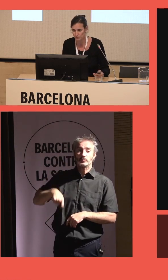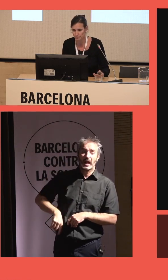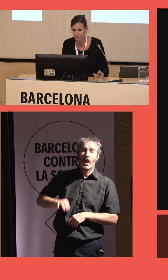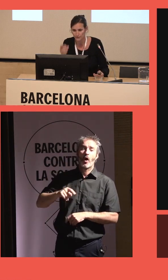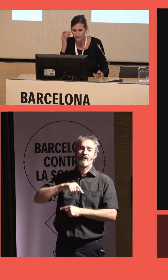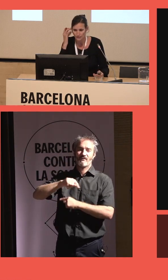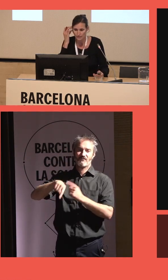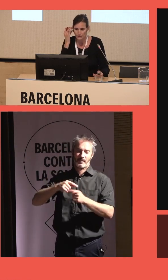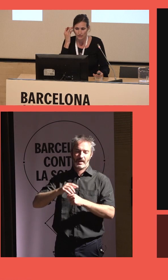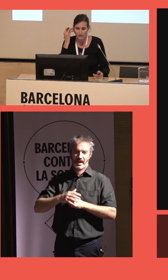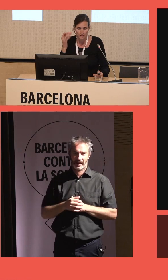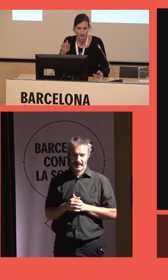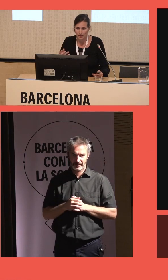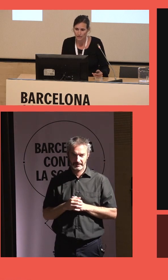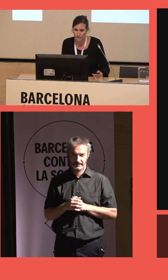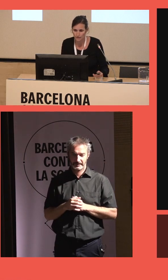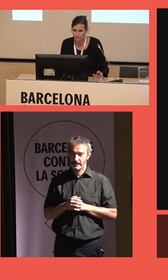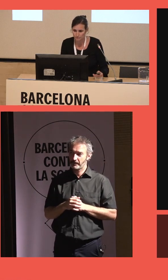familiarment